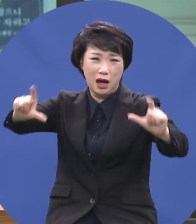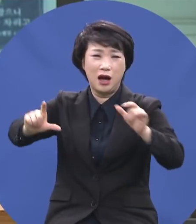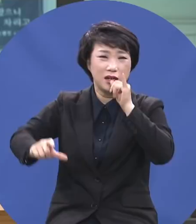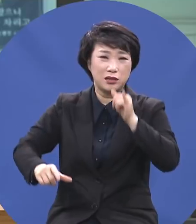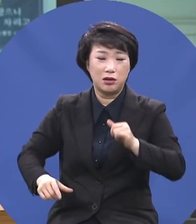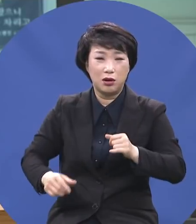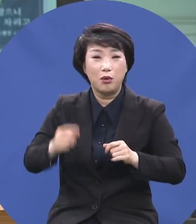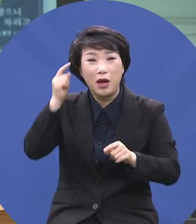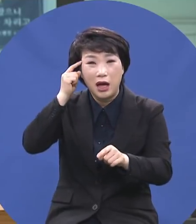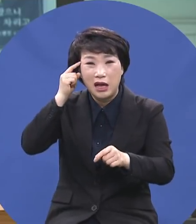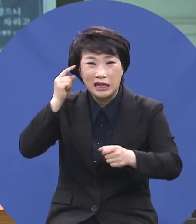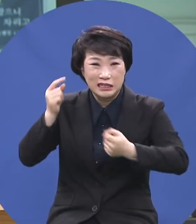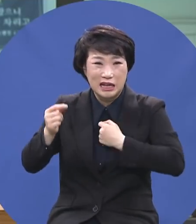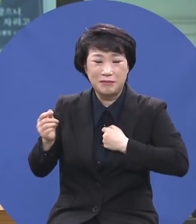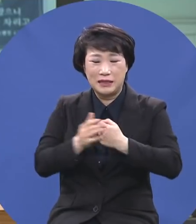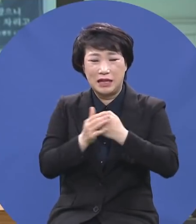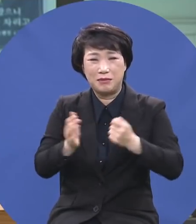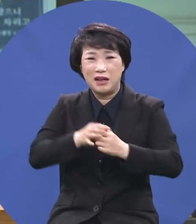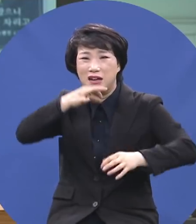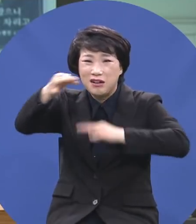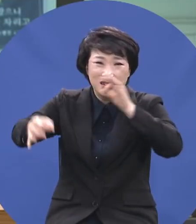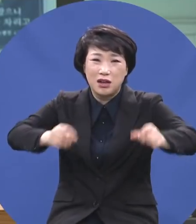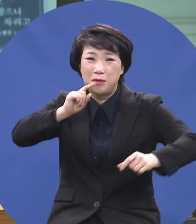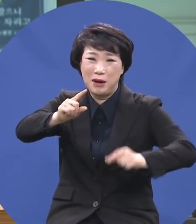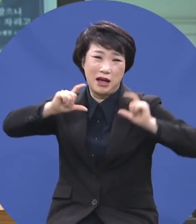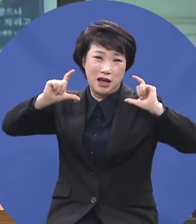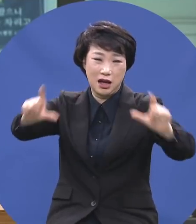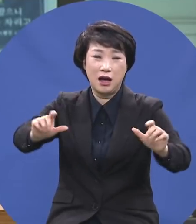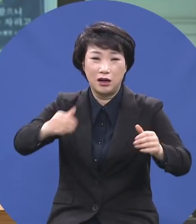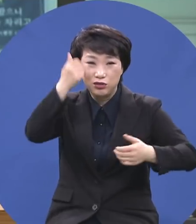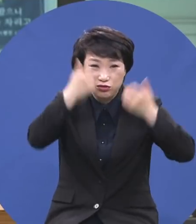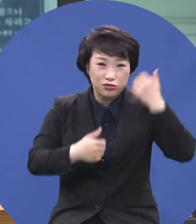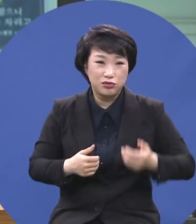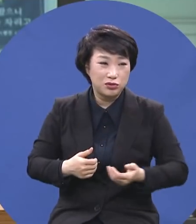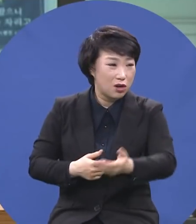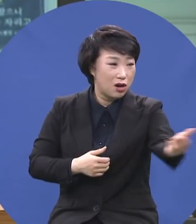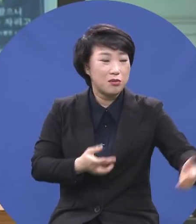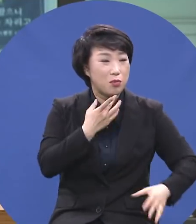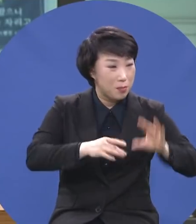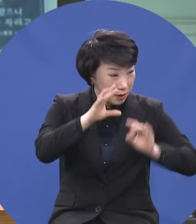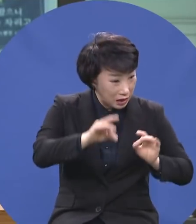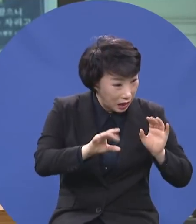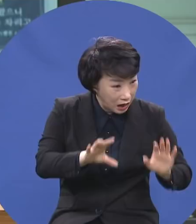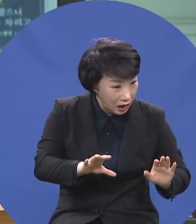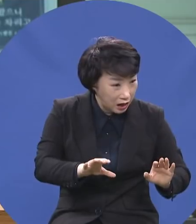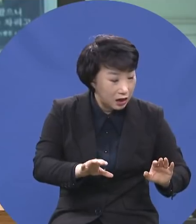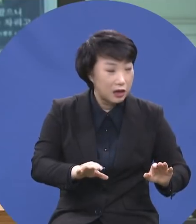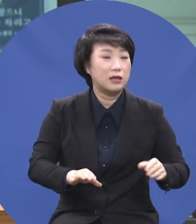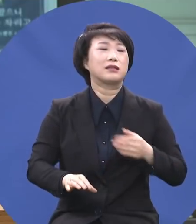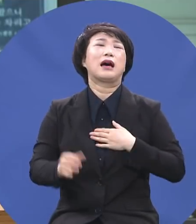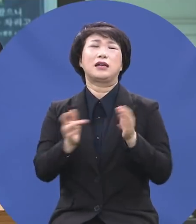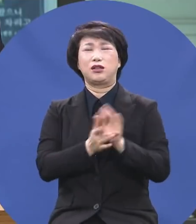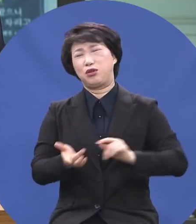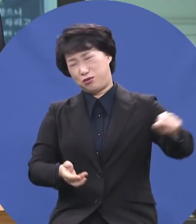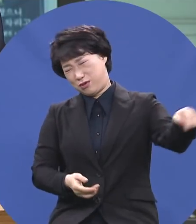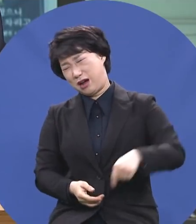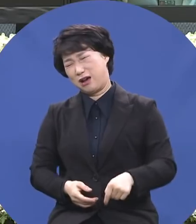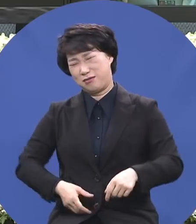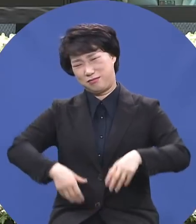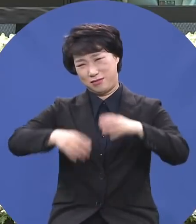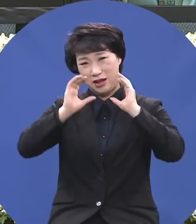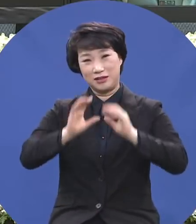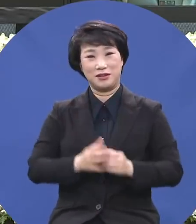얼마나 답답하면 외쳐가라사대, 누구든지 목마르거든 내게로 와서